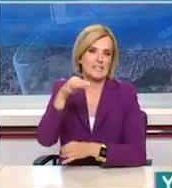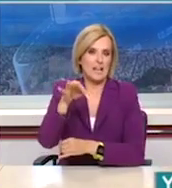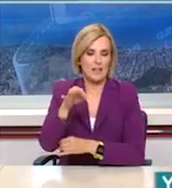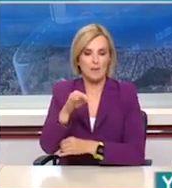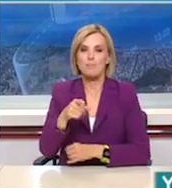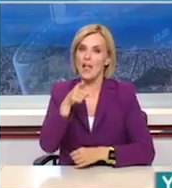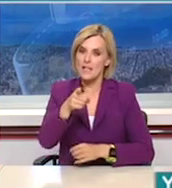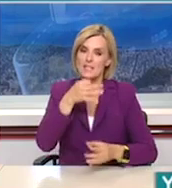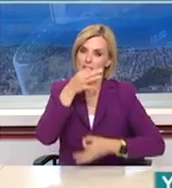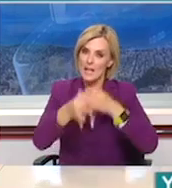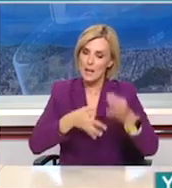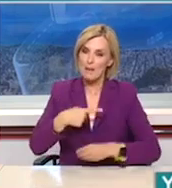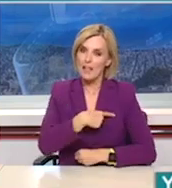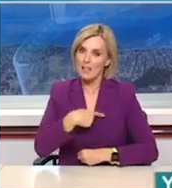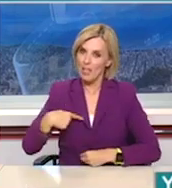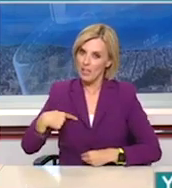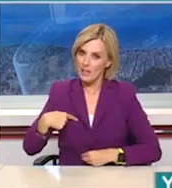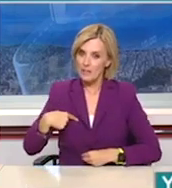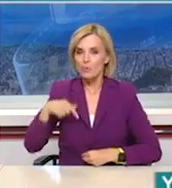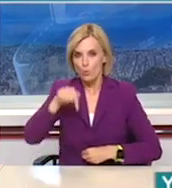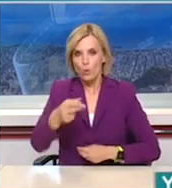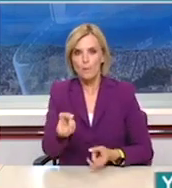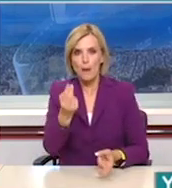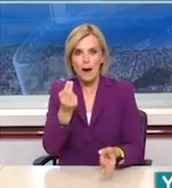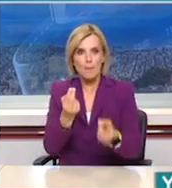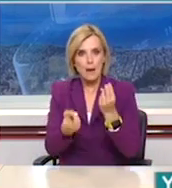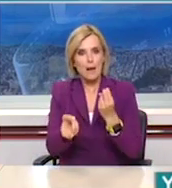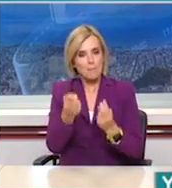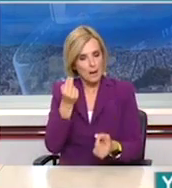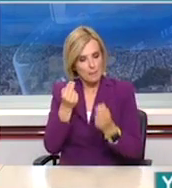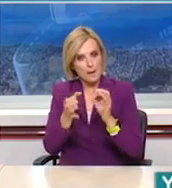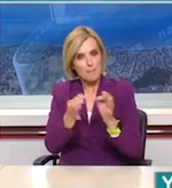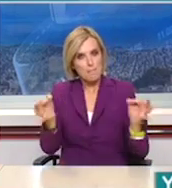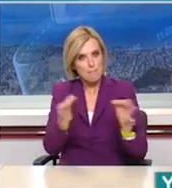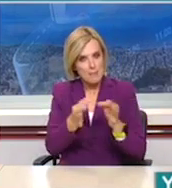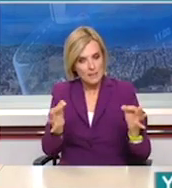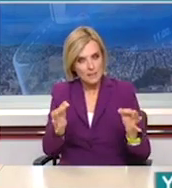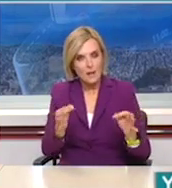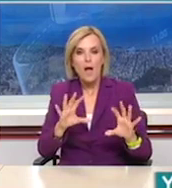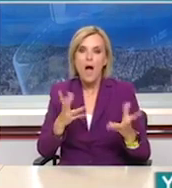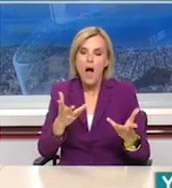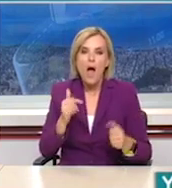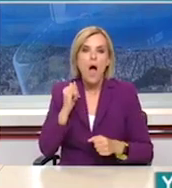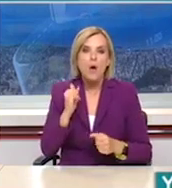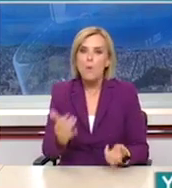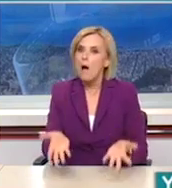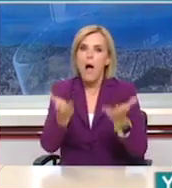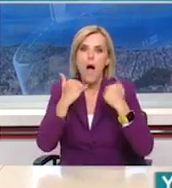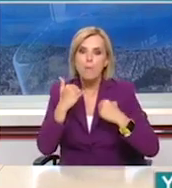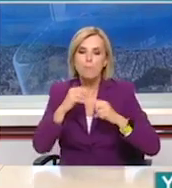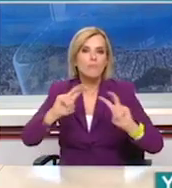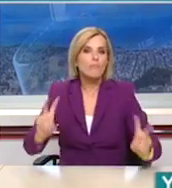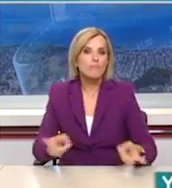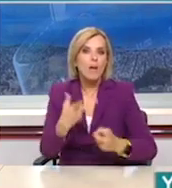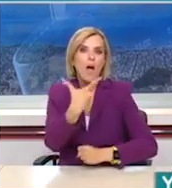είμαστε, όπως είπατε και εσείς και ο κ. Καρδαλιάς, στην επόμενη φάση της μάχης κατά του ιού. Δεδομένης της απουσίας εμβολίου και συγκεκριμένης θεραπείας